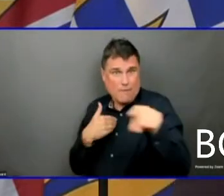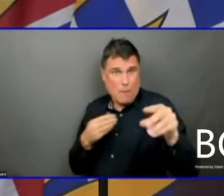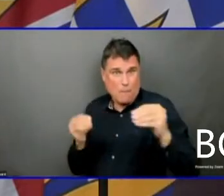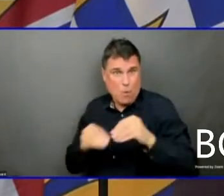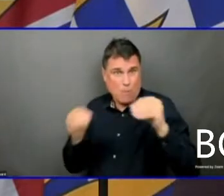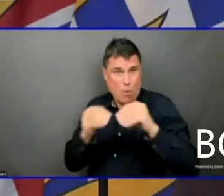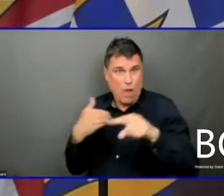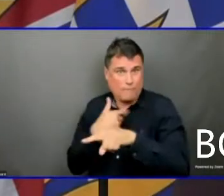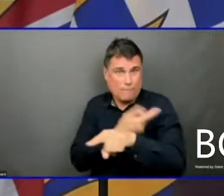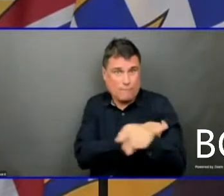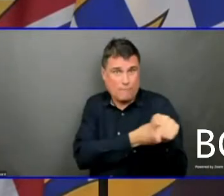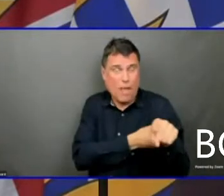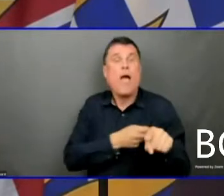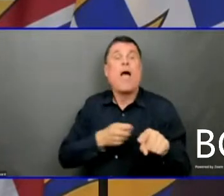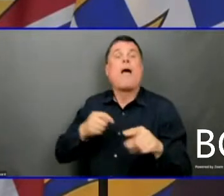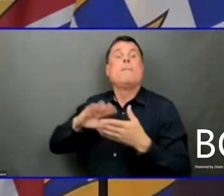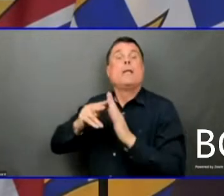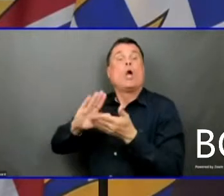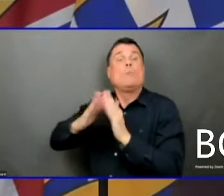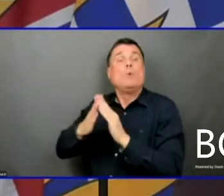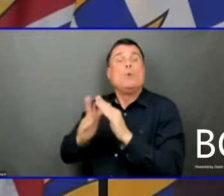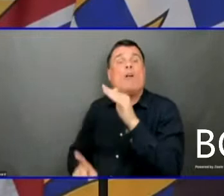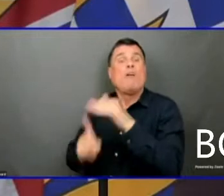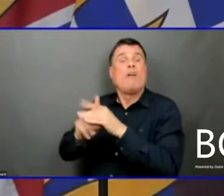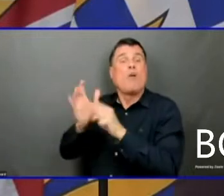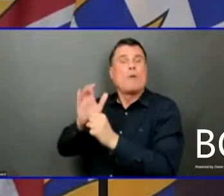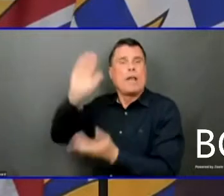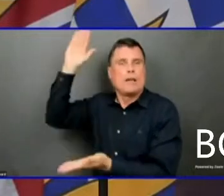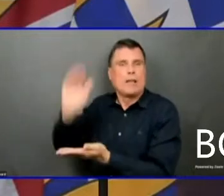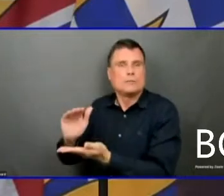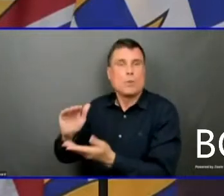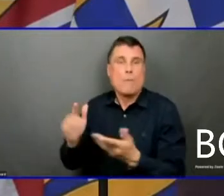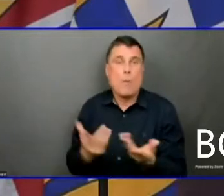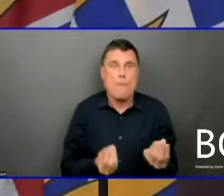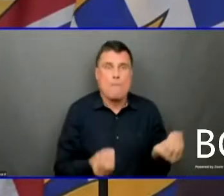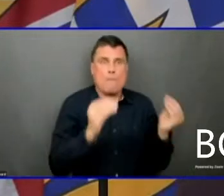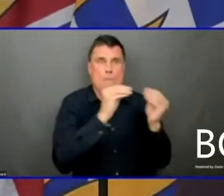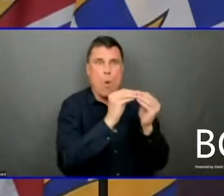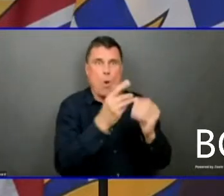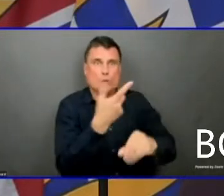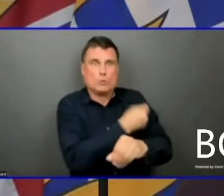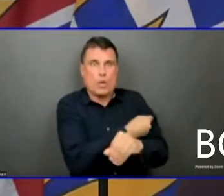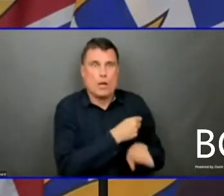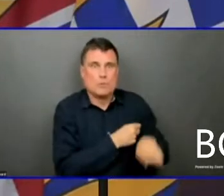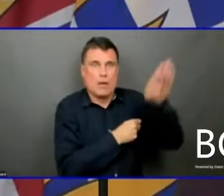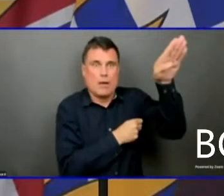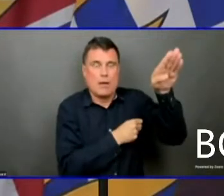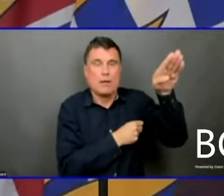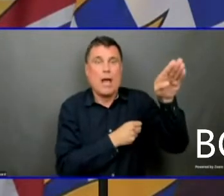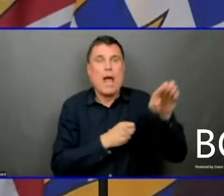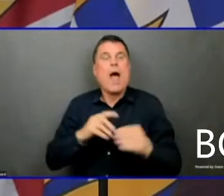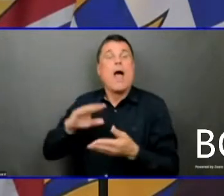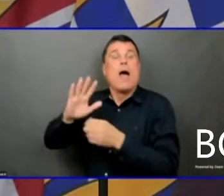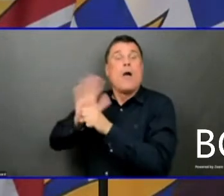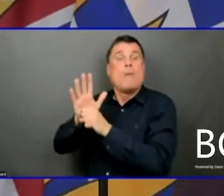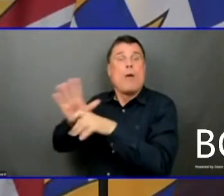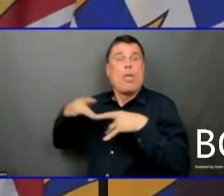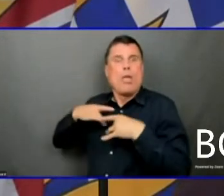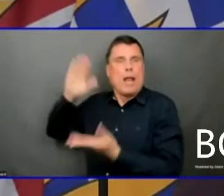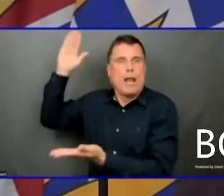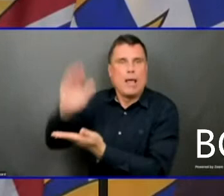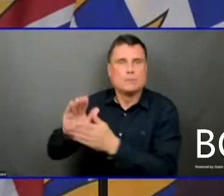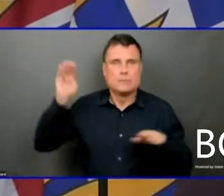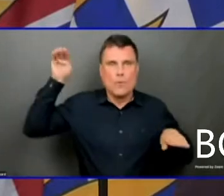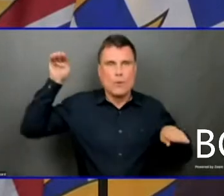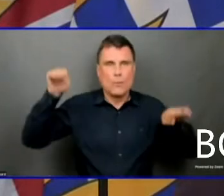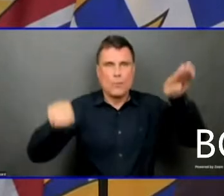每个年龄阶段都能注册了。 What we are doing in BC is working. 所以他说了，我们现在 BC 省现在是行之有